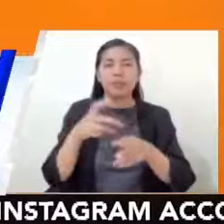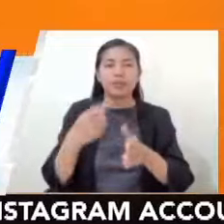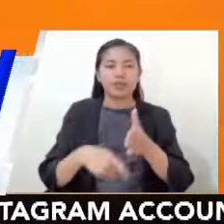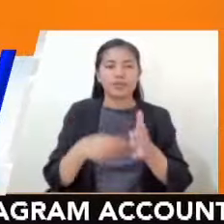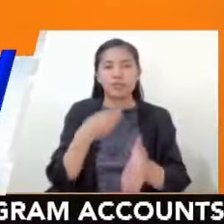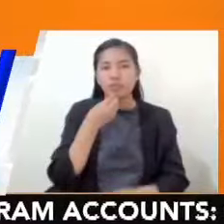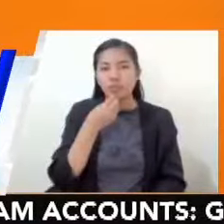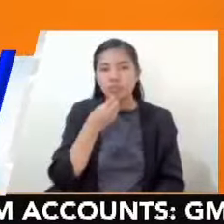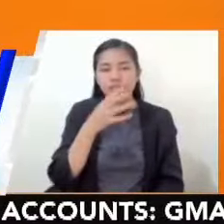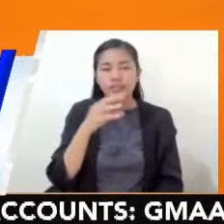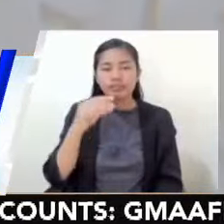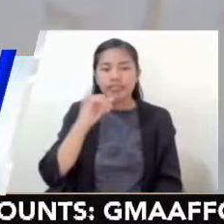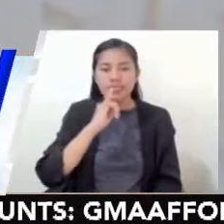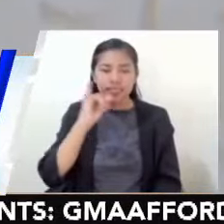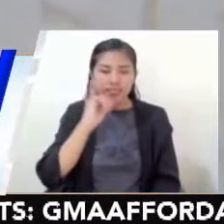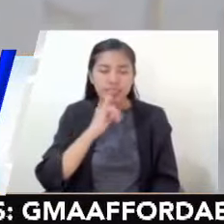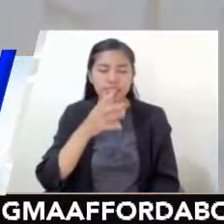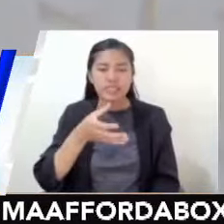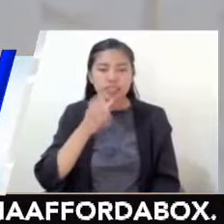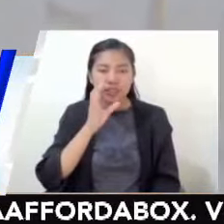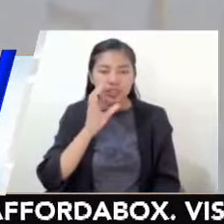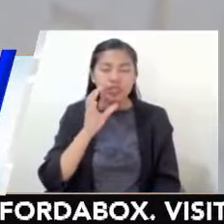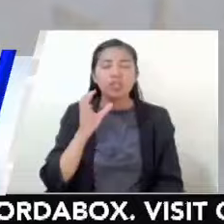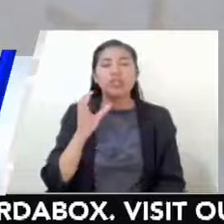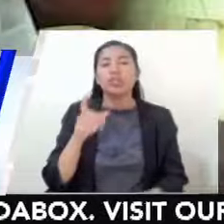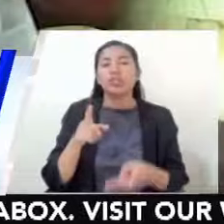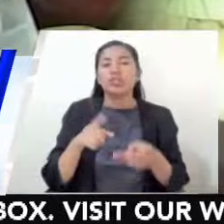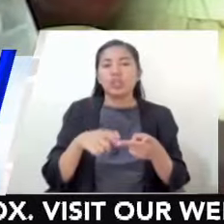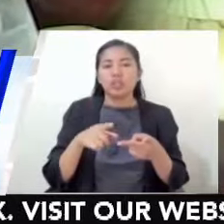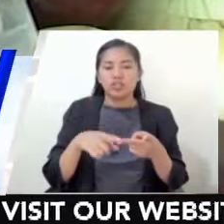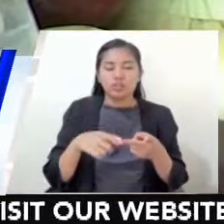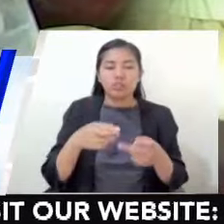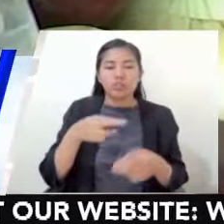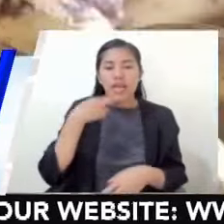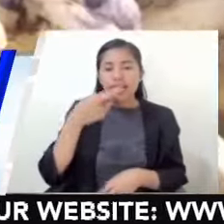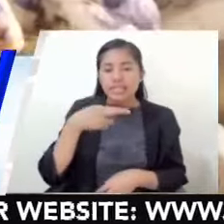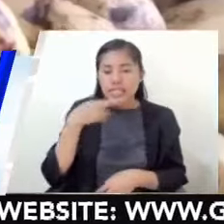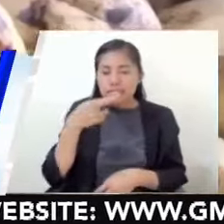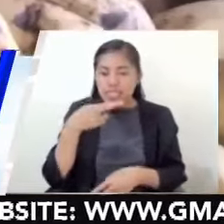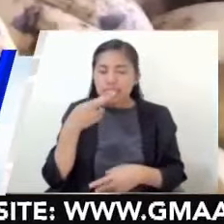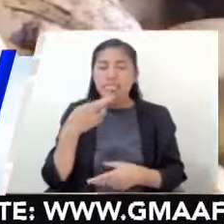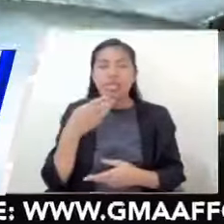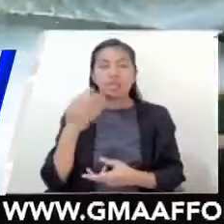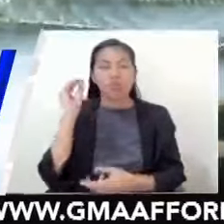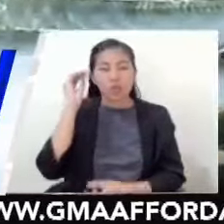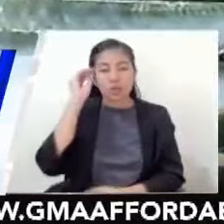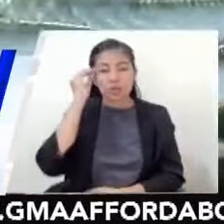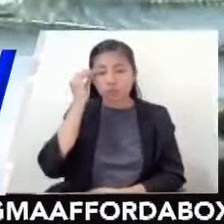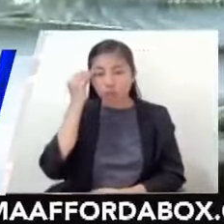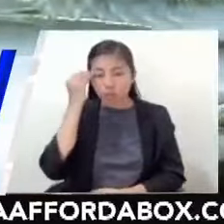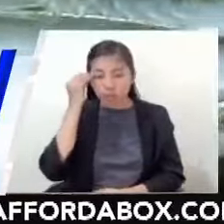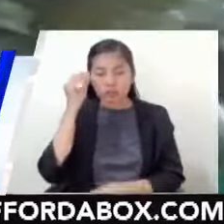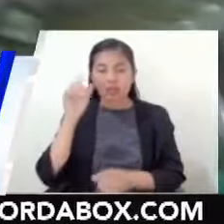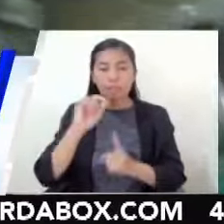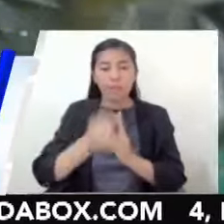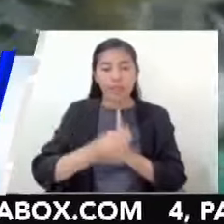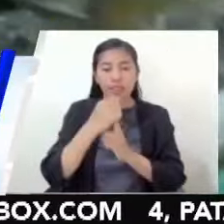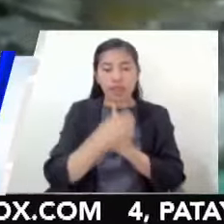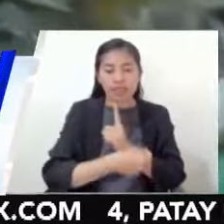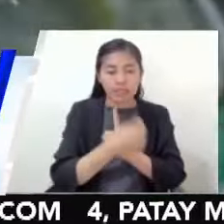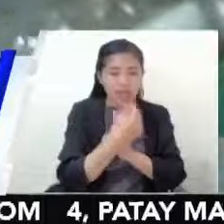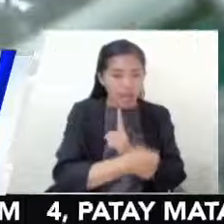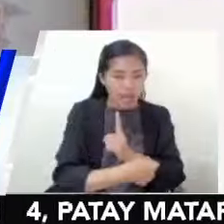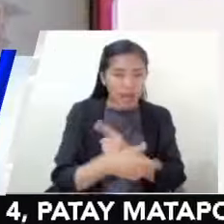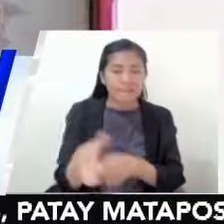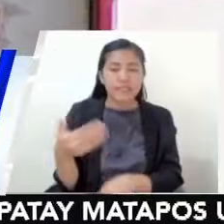beverages, partikular na ang bigas, sibuyas, saging, isda at iba pang seafood. Nakaambag din